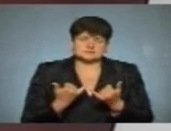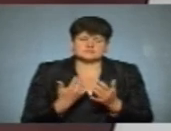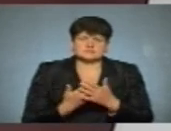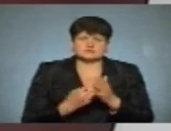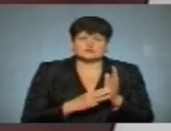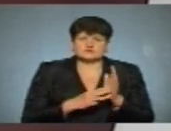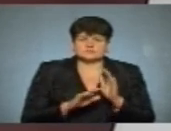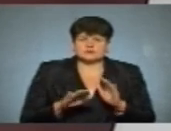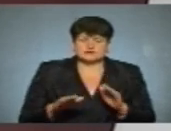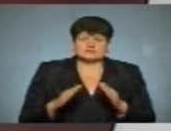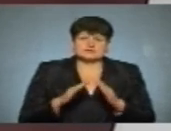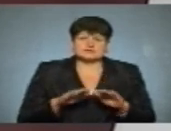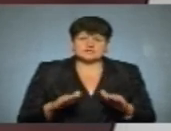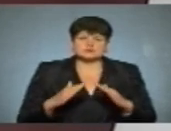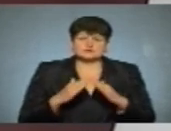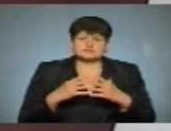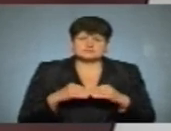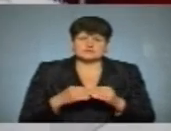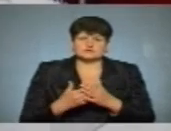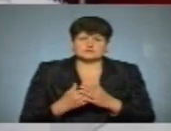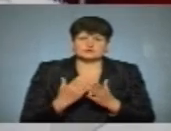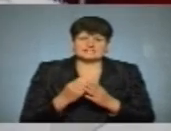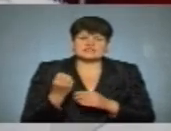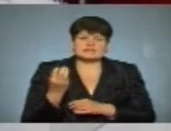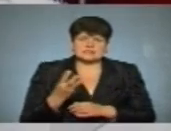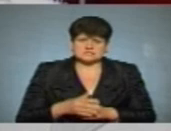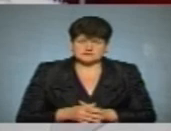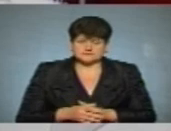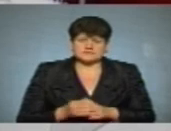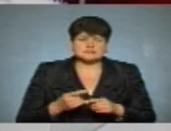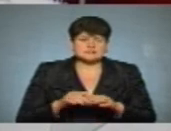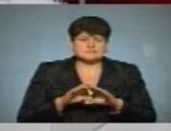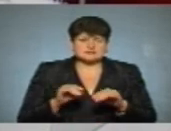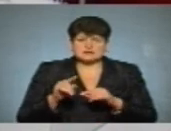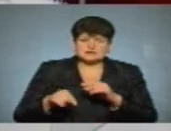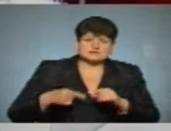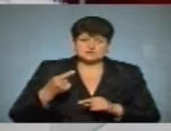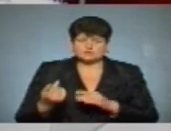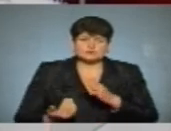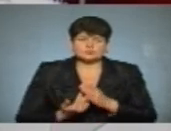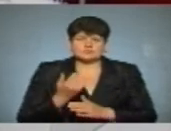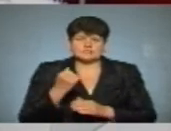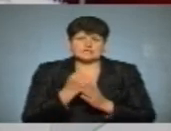80 дитячих будинків сімейного типу є 13. На цьому у мене все. Наступний випуск новин на